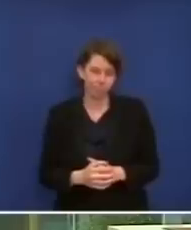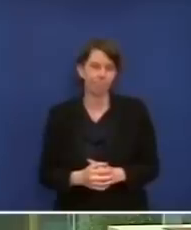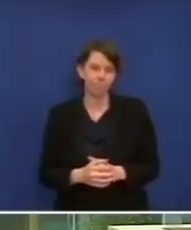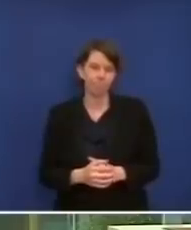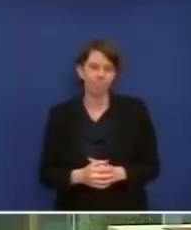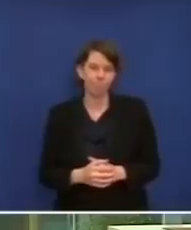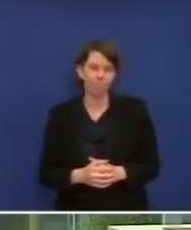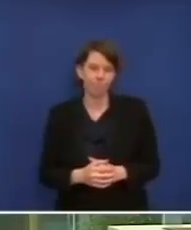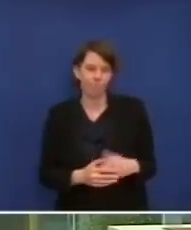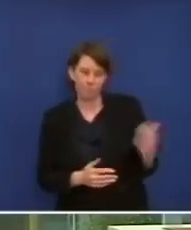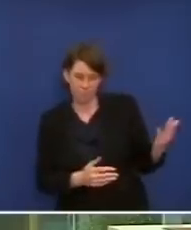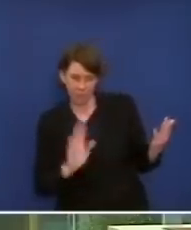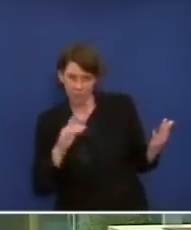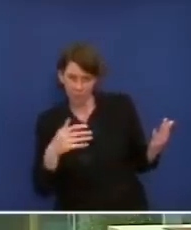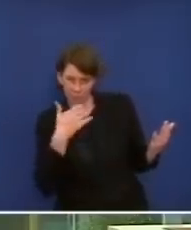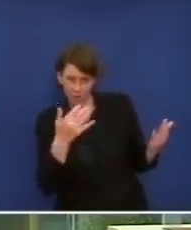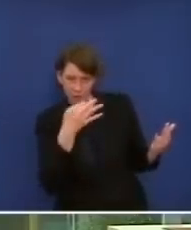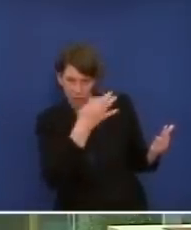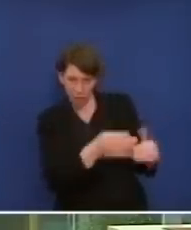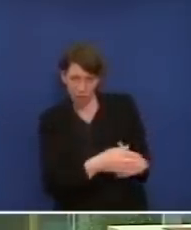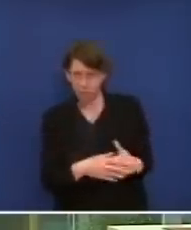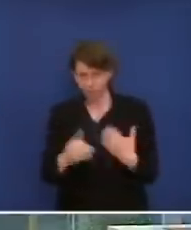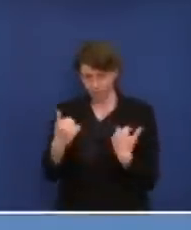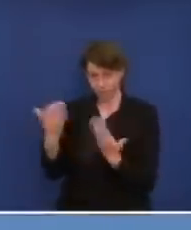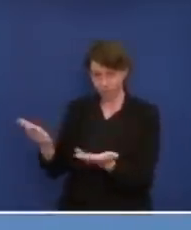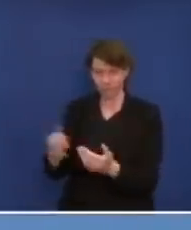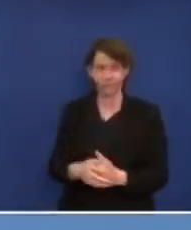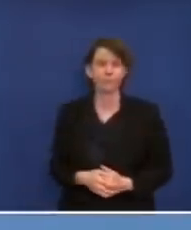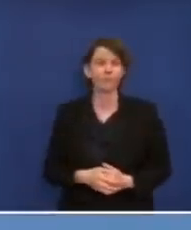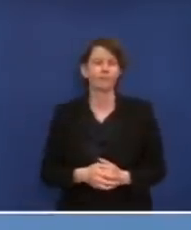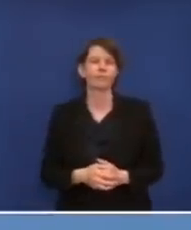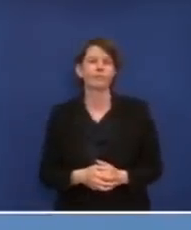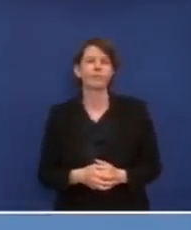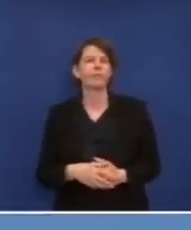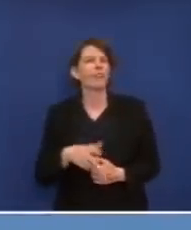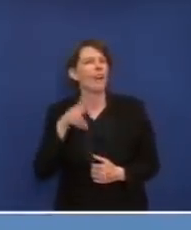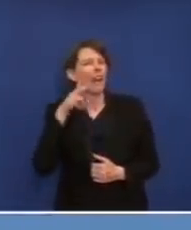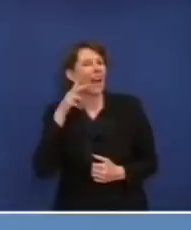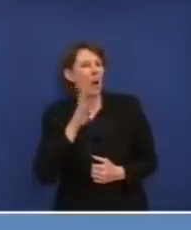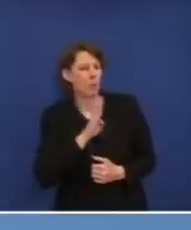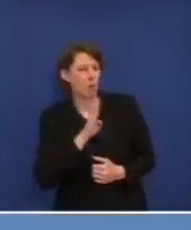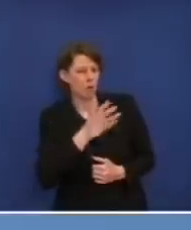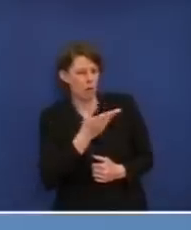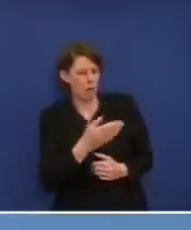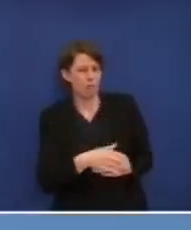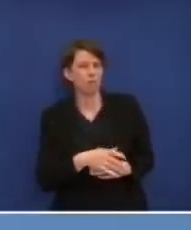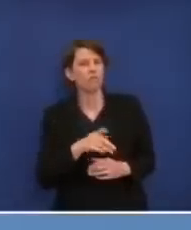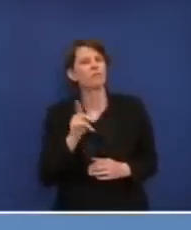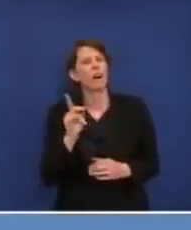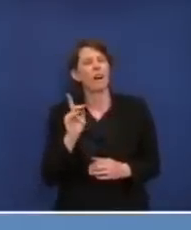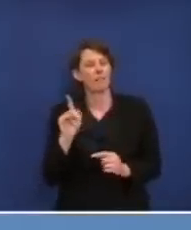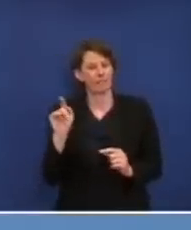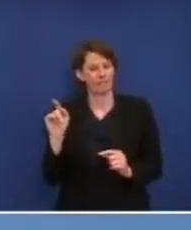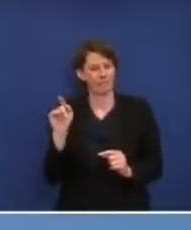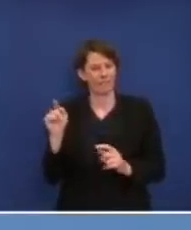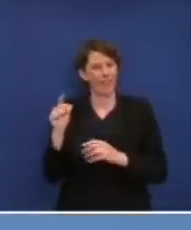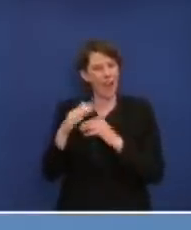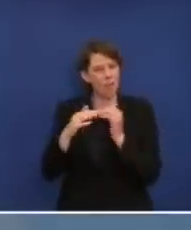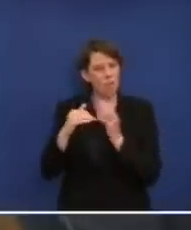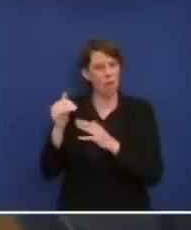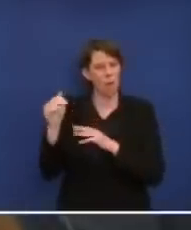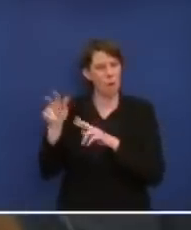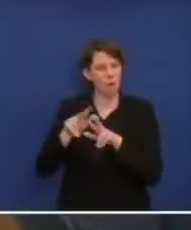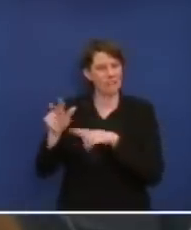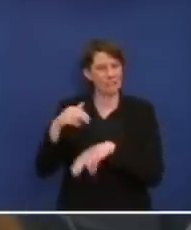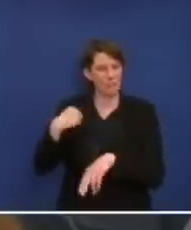Ja. Darf ich noch mal kurz nachfragen? Ja, bitte. Herr Burger, der Aufbau und die Organisation